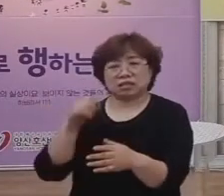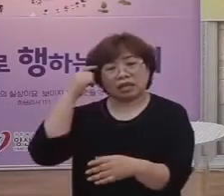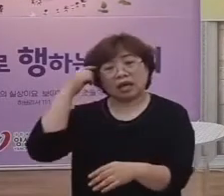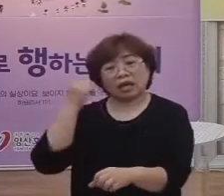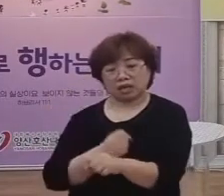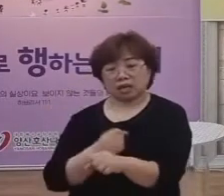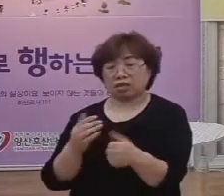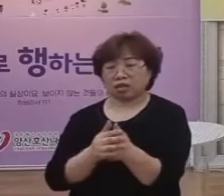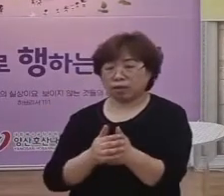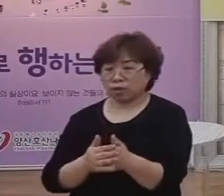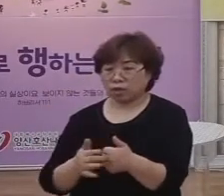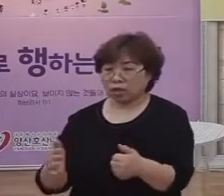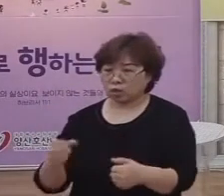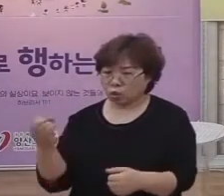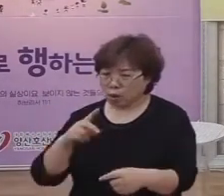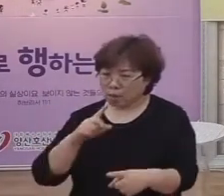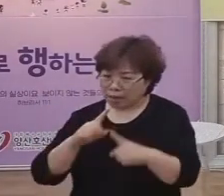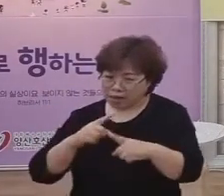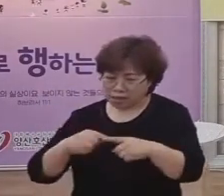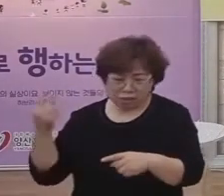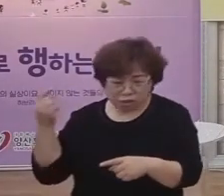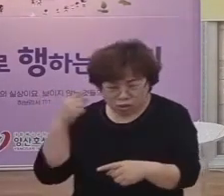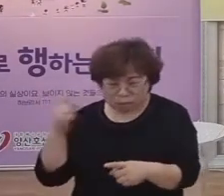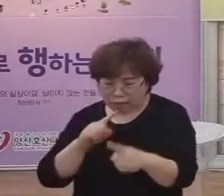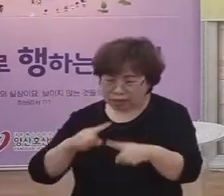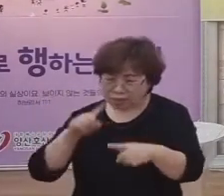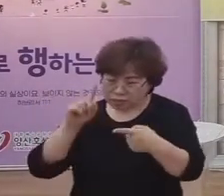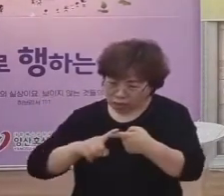말씀에 비추어서 살려고 내가 뭐를 바뀌어야 돼.